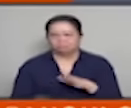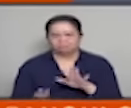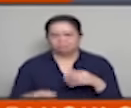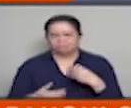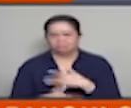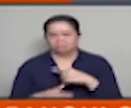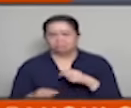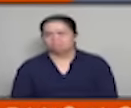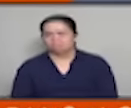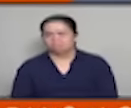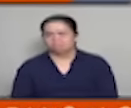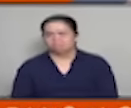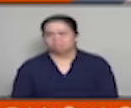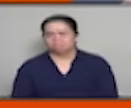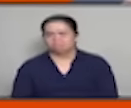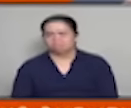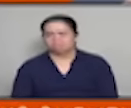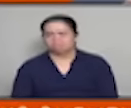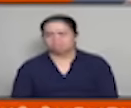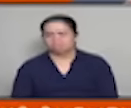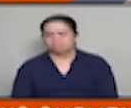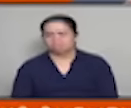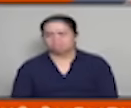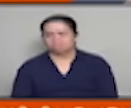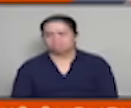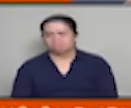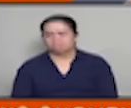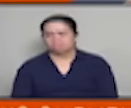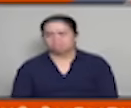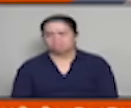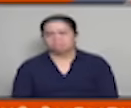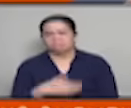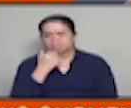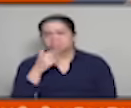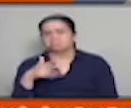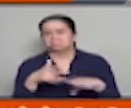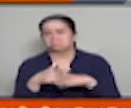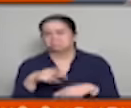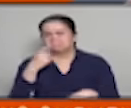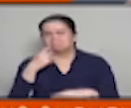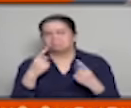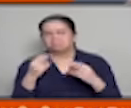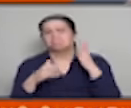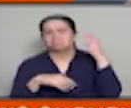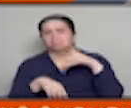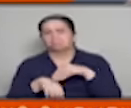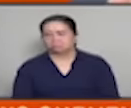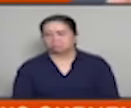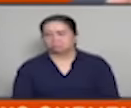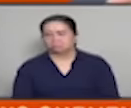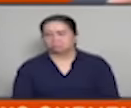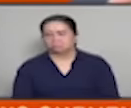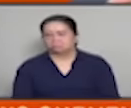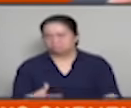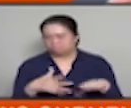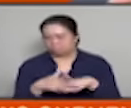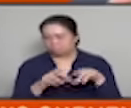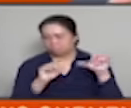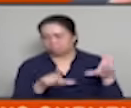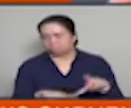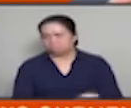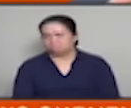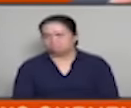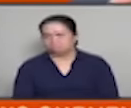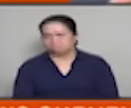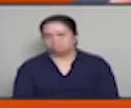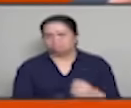matakot, dito ka na. Okay na. Parang maganda ho yata, sir, yung tuluyan na namin siya, sir, kasi gagawin niya patay ba yan, sir? Kakasuhan ninyo? Opo, sir.